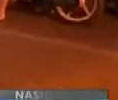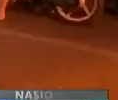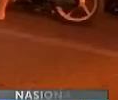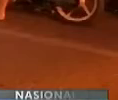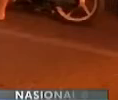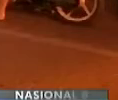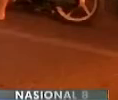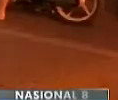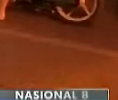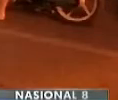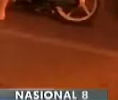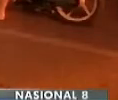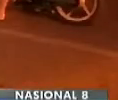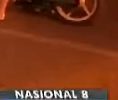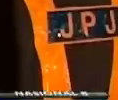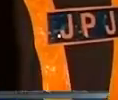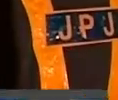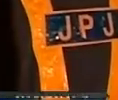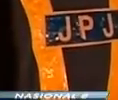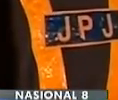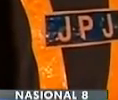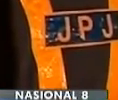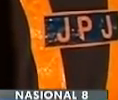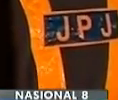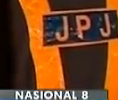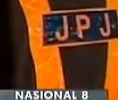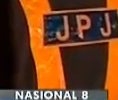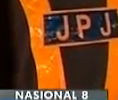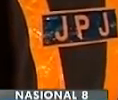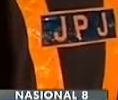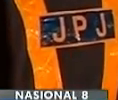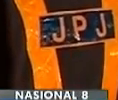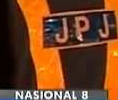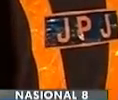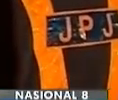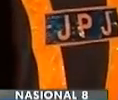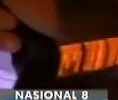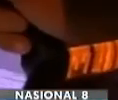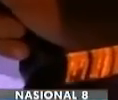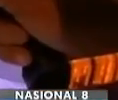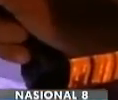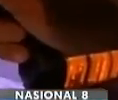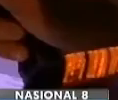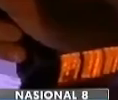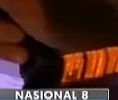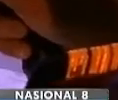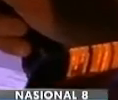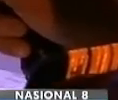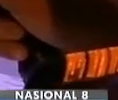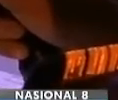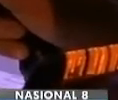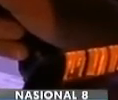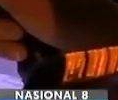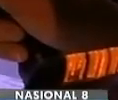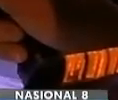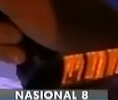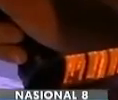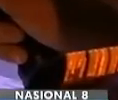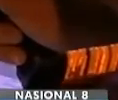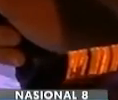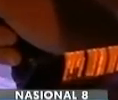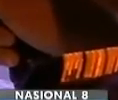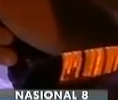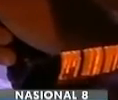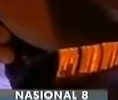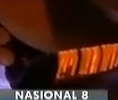Menurut kenyataan, hanya 240,000 waran tangkap berjaya menjejaki pesalah trafik daripada 1.59 juta waran yang